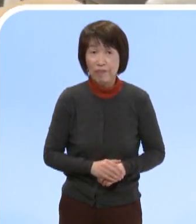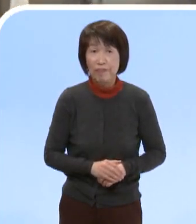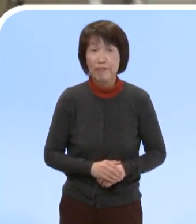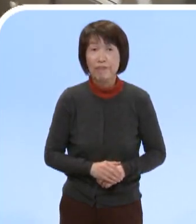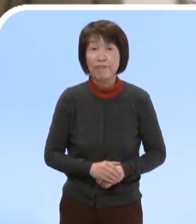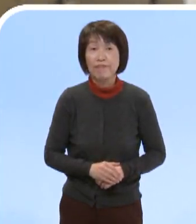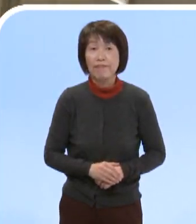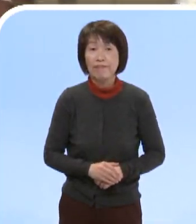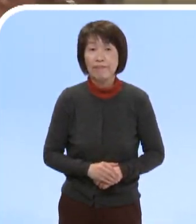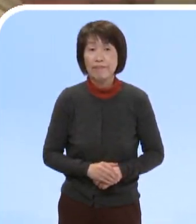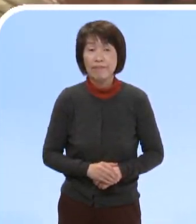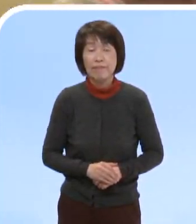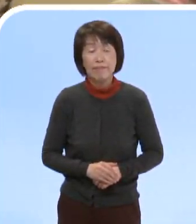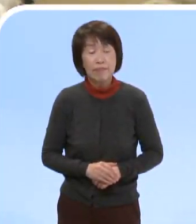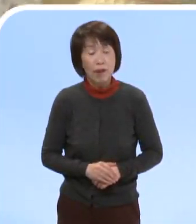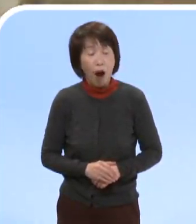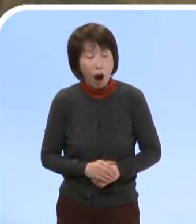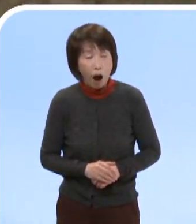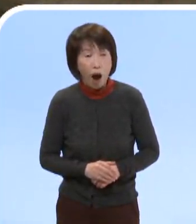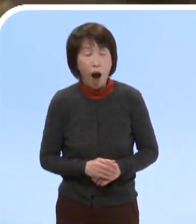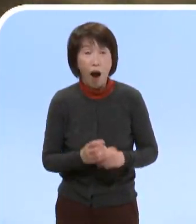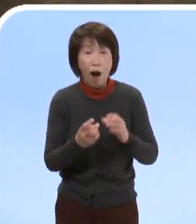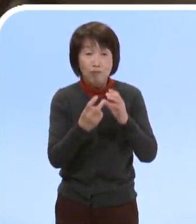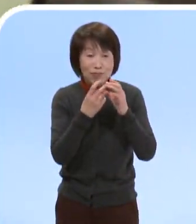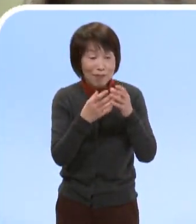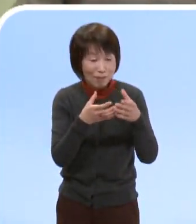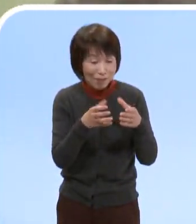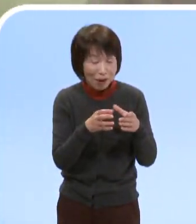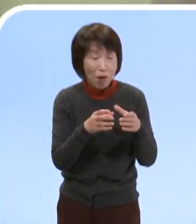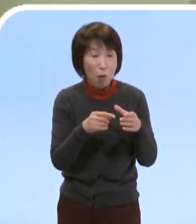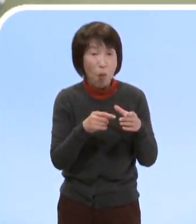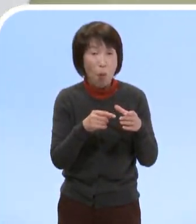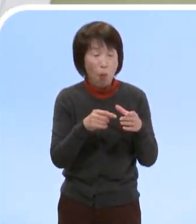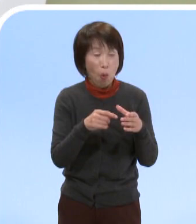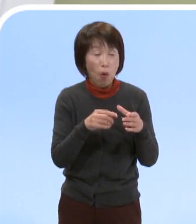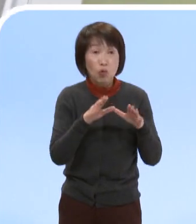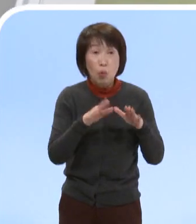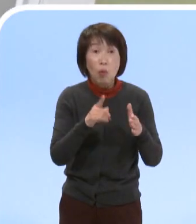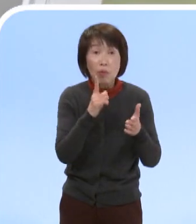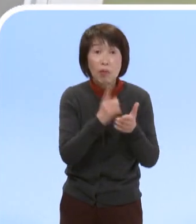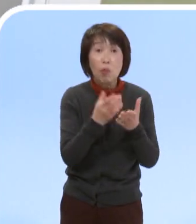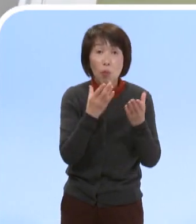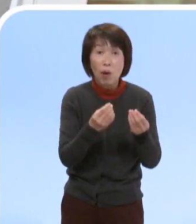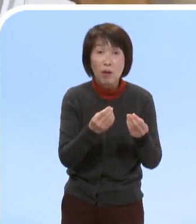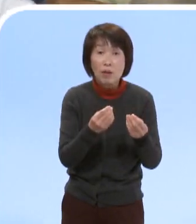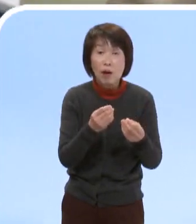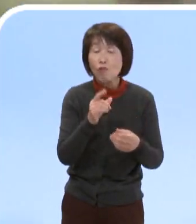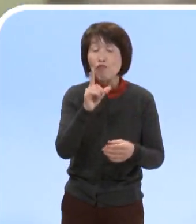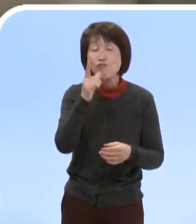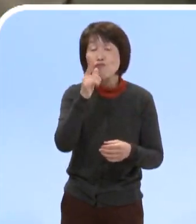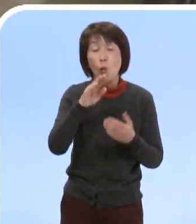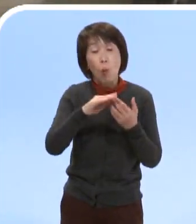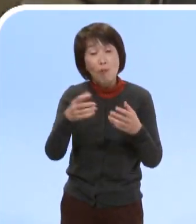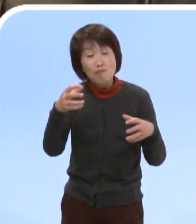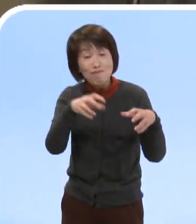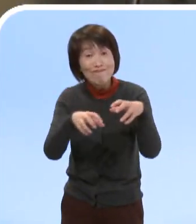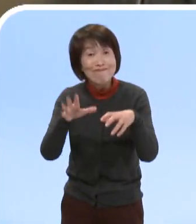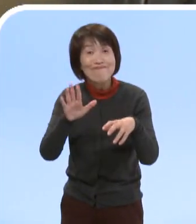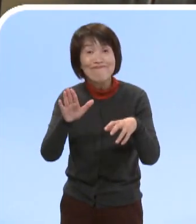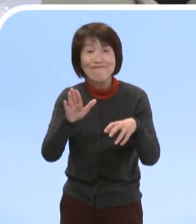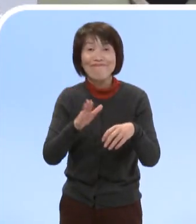ここで今、肉まん、もう肉まんでいっぱいですよ。今日は肉まんだけですか？ いや、まだあれ。